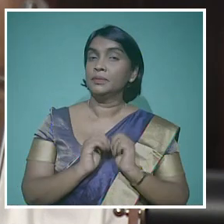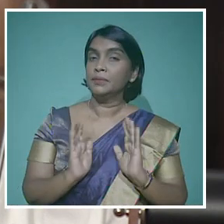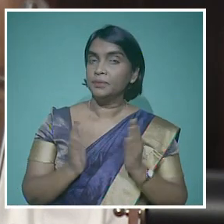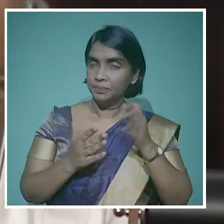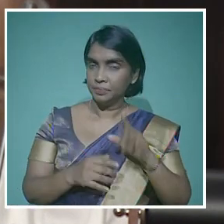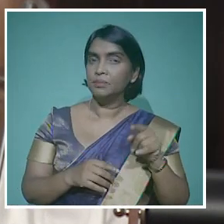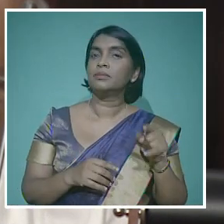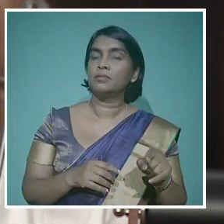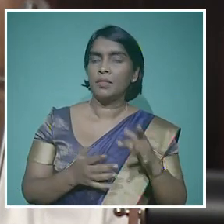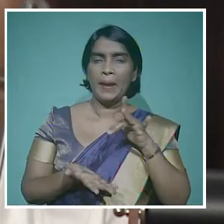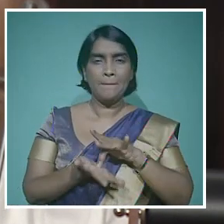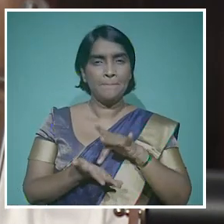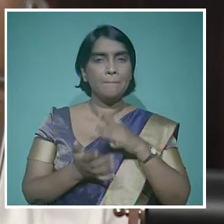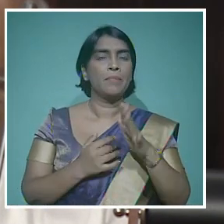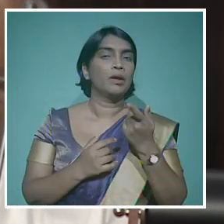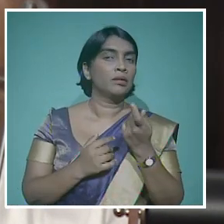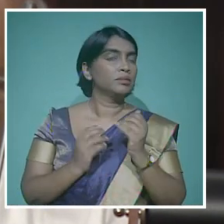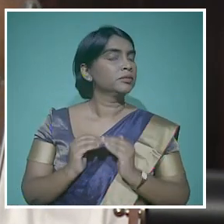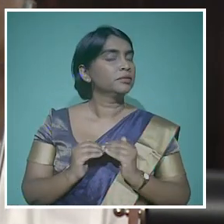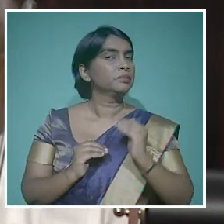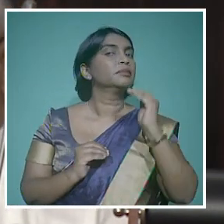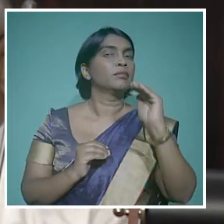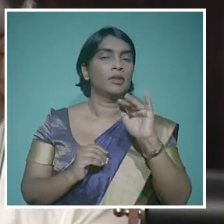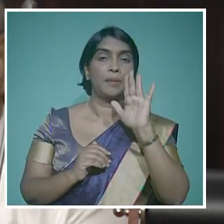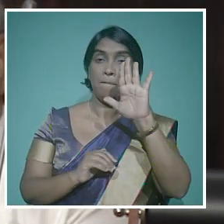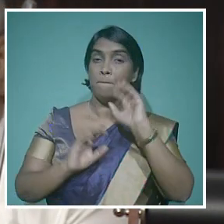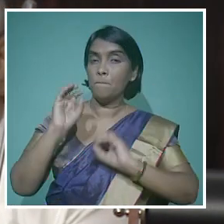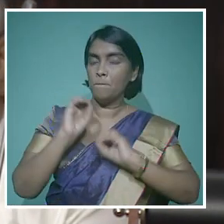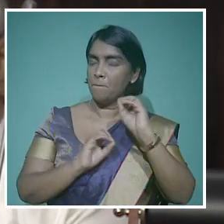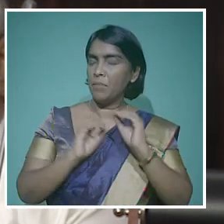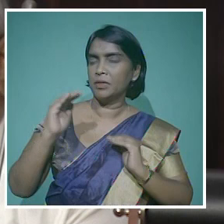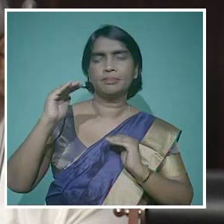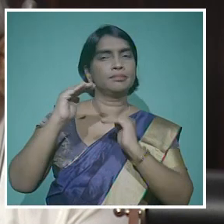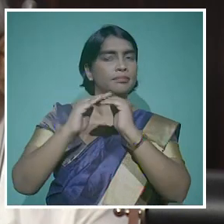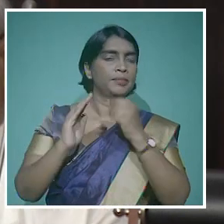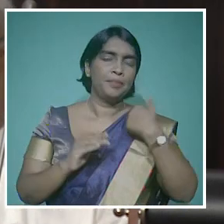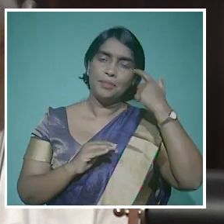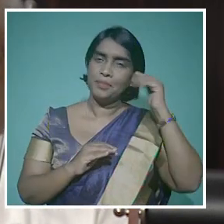සමග මැදිකාලීන ආර්ථික වර්ධනය 5%ක් දක්වා ළඟාවනු ඇතැයි